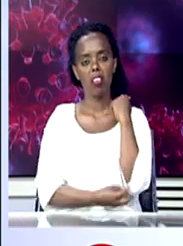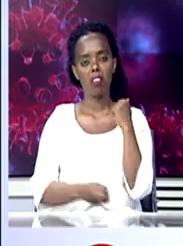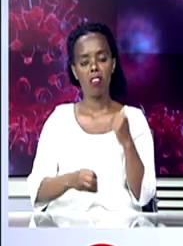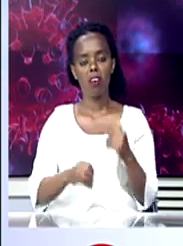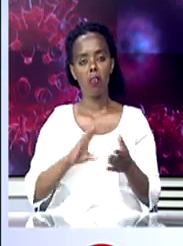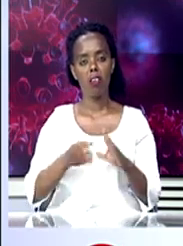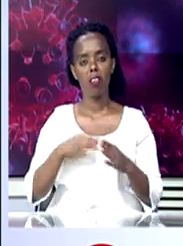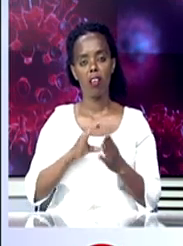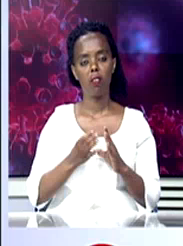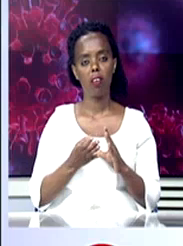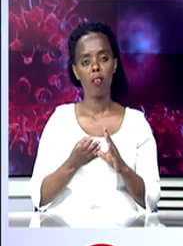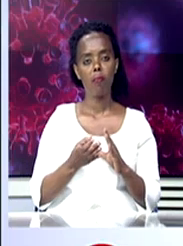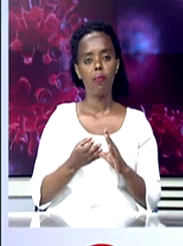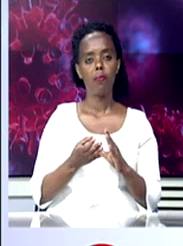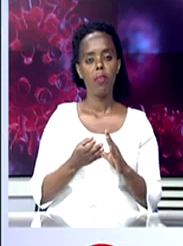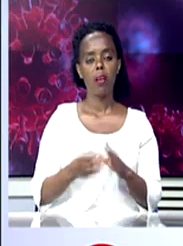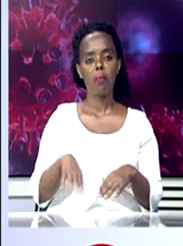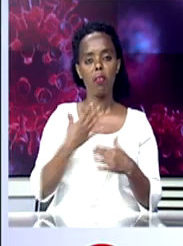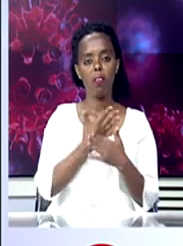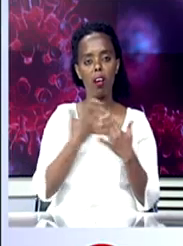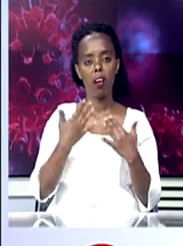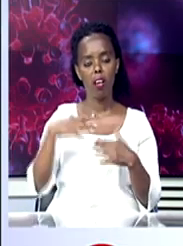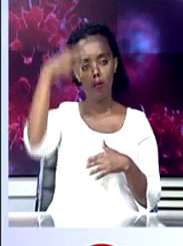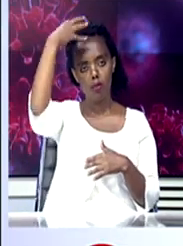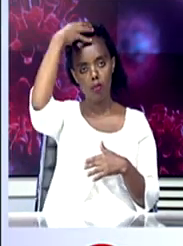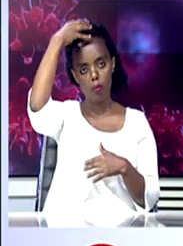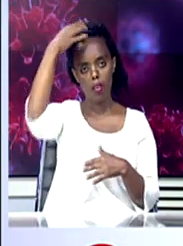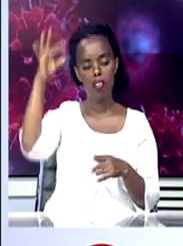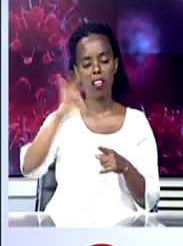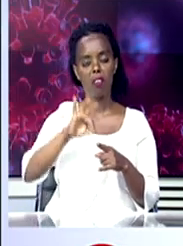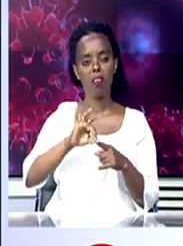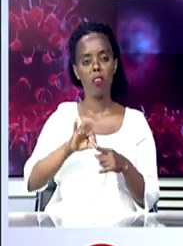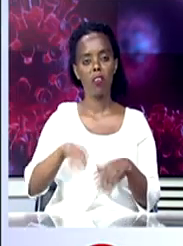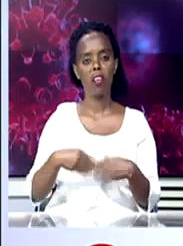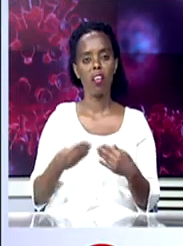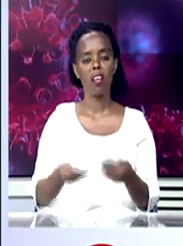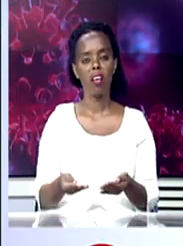saye sangaditi keru bifakanan motumman ti fanno kenne